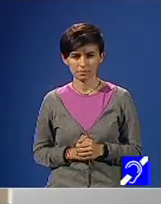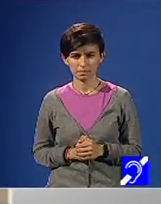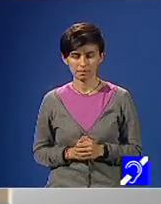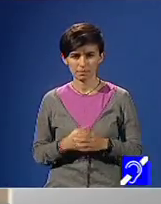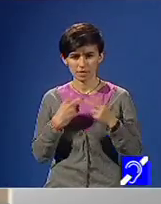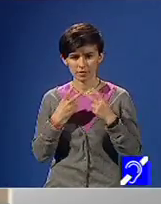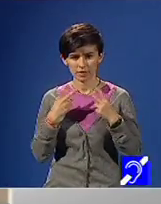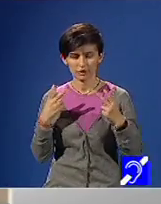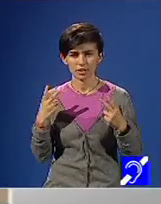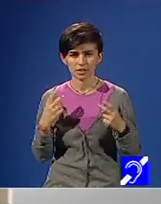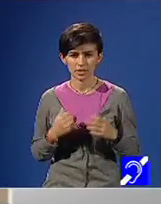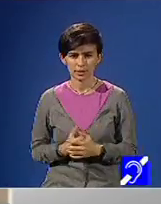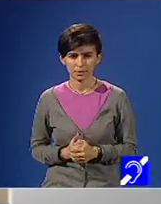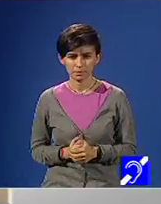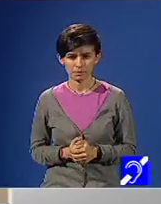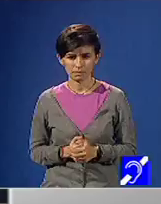valorizare,